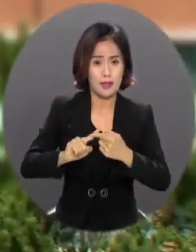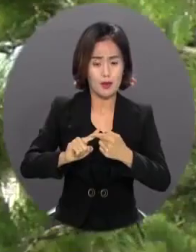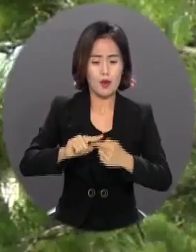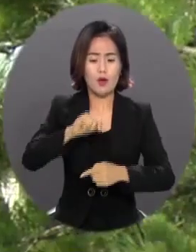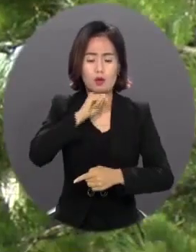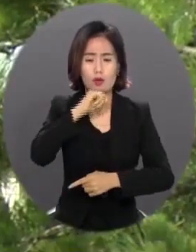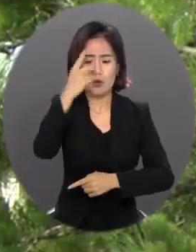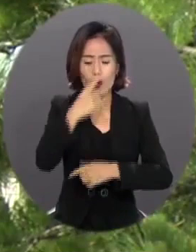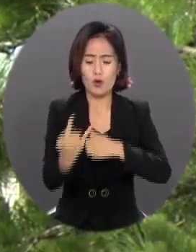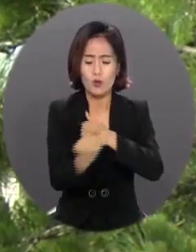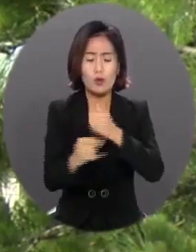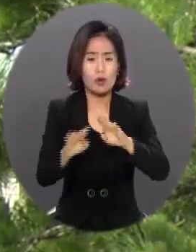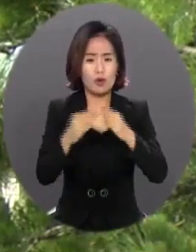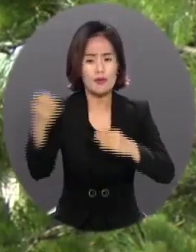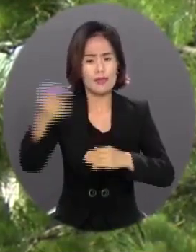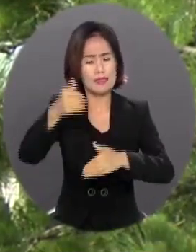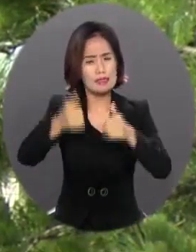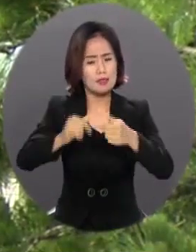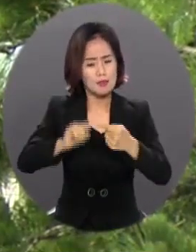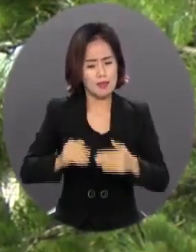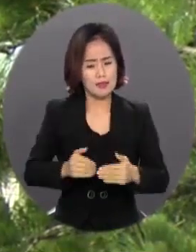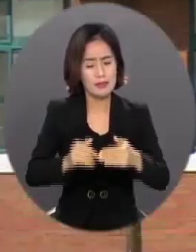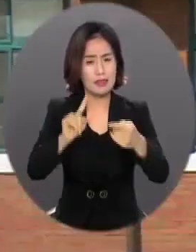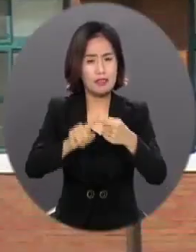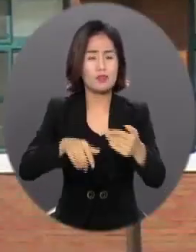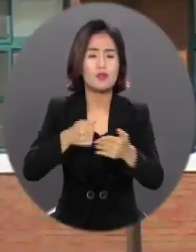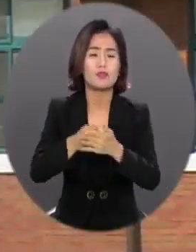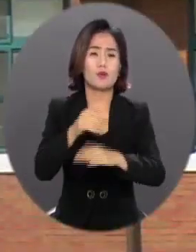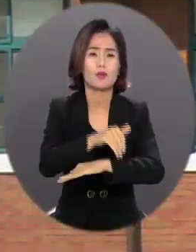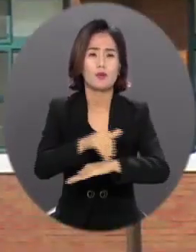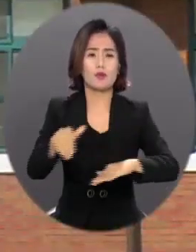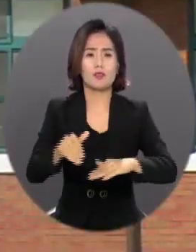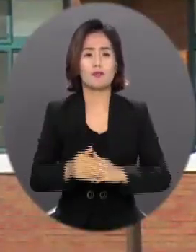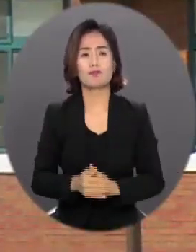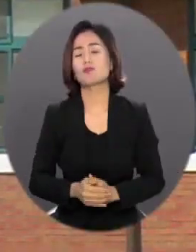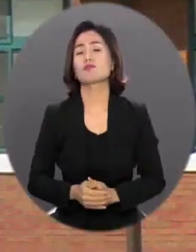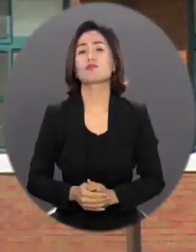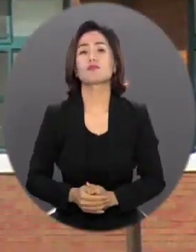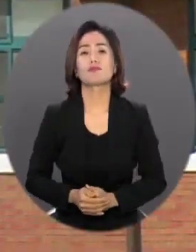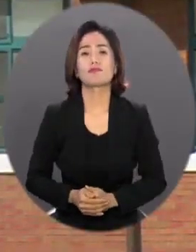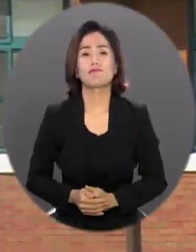성적관리위원회를 열어 재시험 여부 등을 정할 계획입니다. MBC 뉴스 이다현입니다.